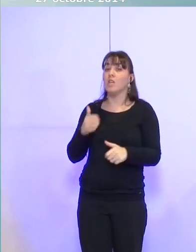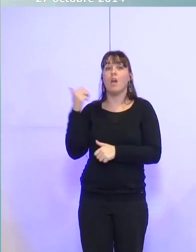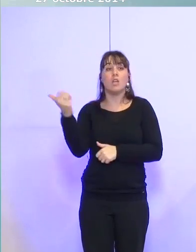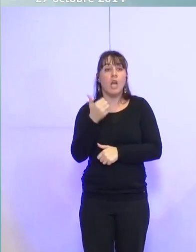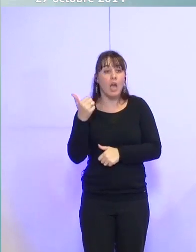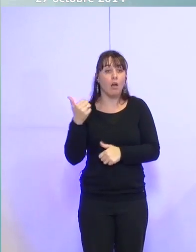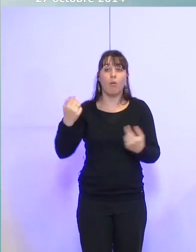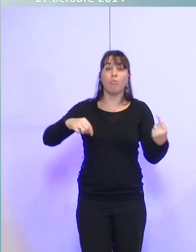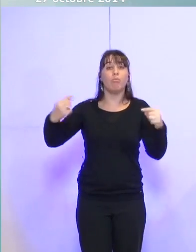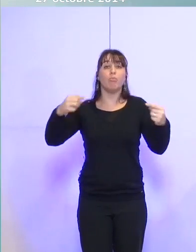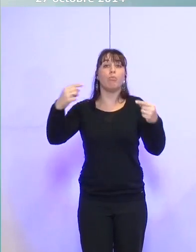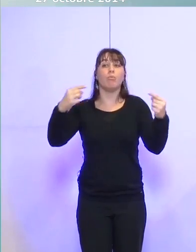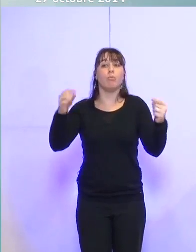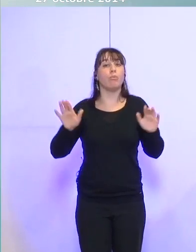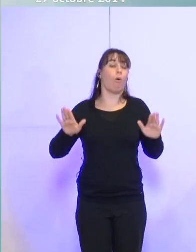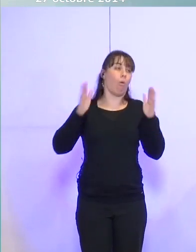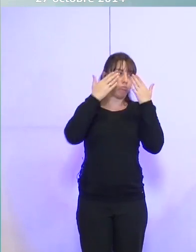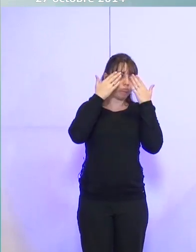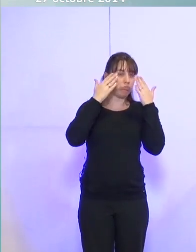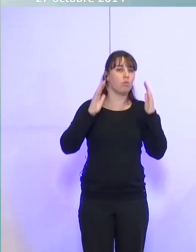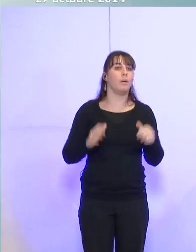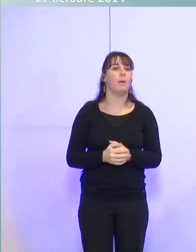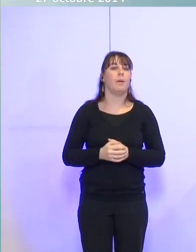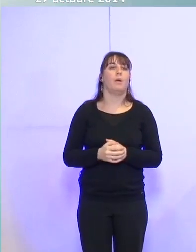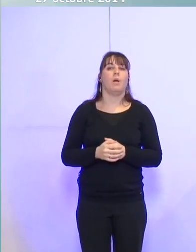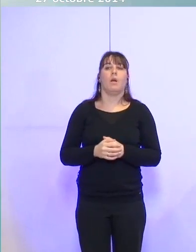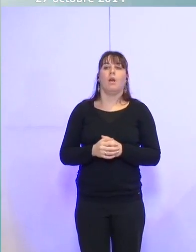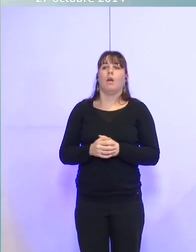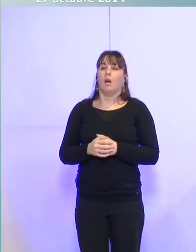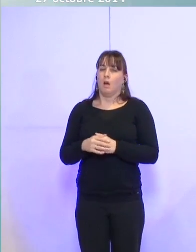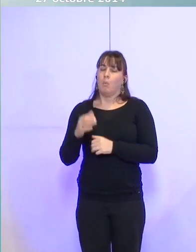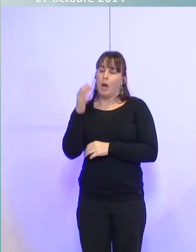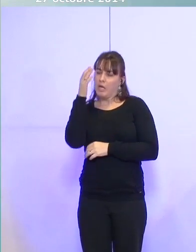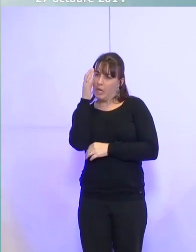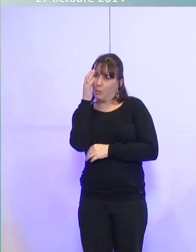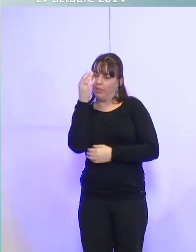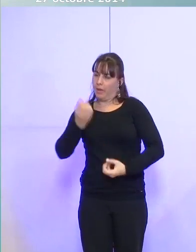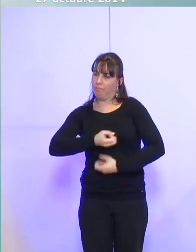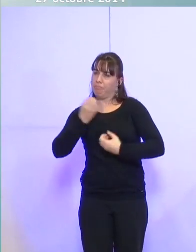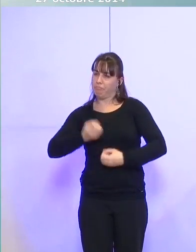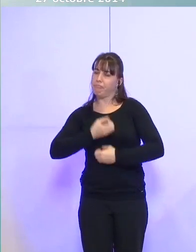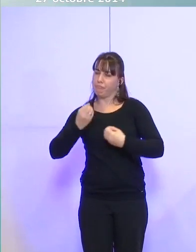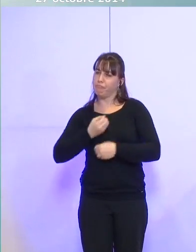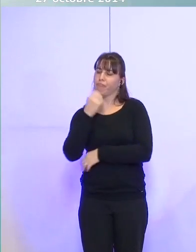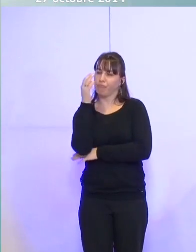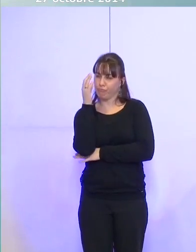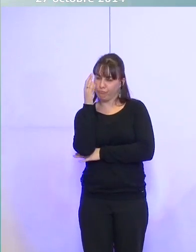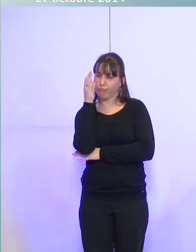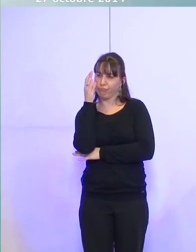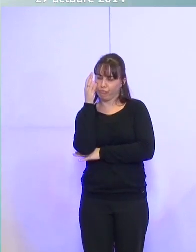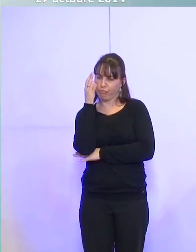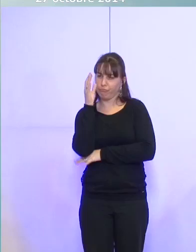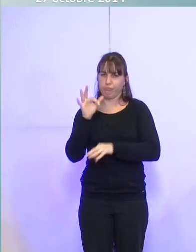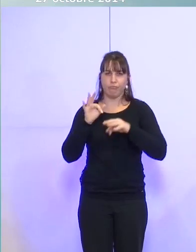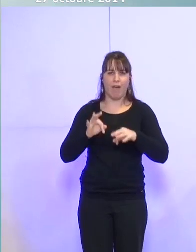contradictions. J'ai entendu avec beaucoup d'attention ce que vous venez de dire sur les pistes